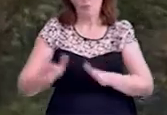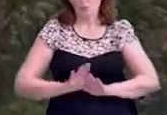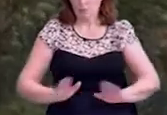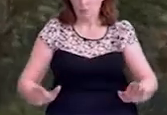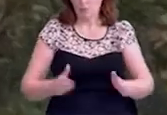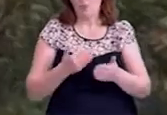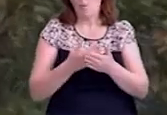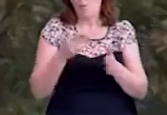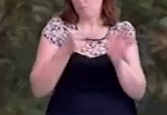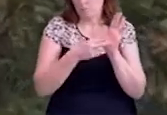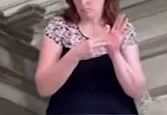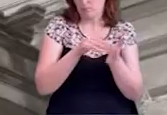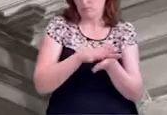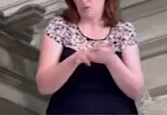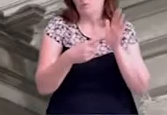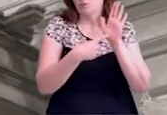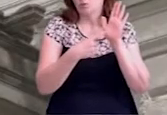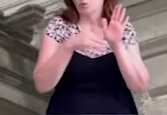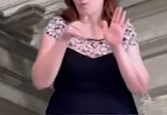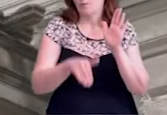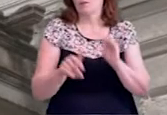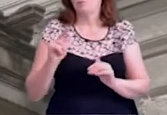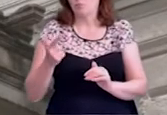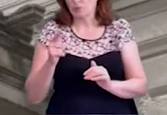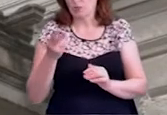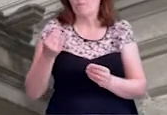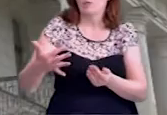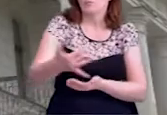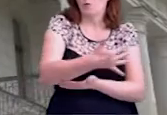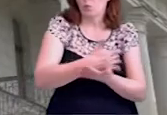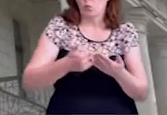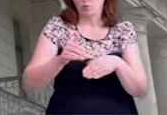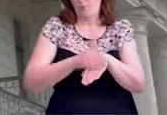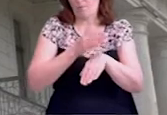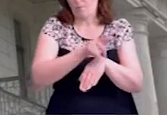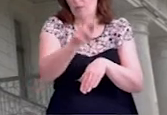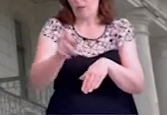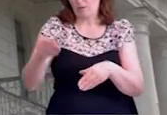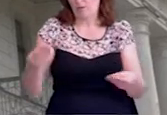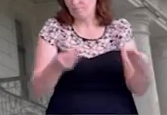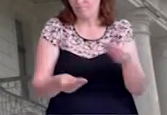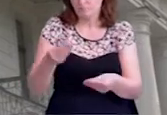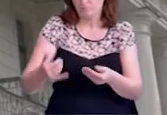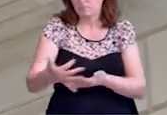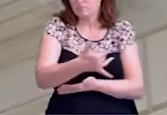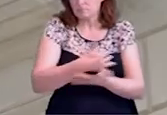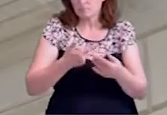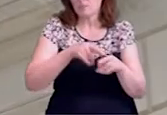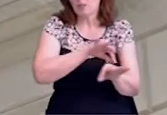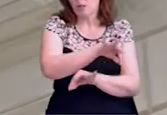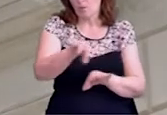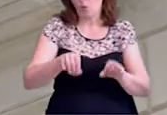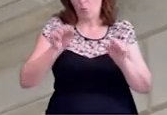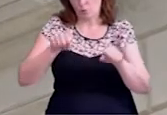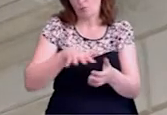роботи вартістю 600 тисяч гривень зробили торік за гроші, зібрані благодійниками, розповів Тарас Шевченко. На проєкт реставрації палацу може піти